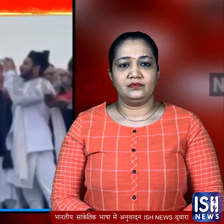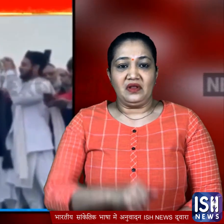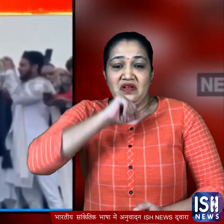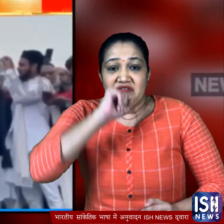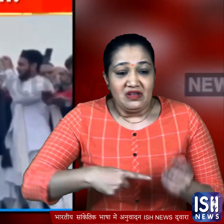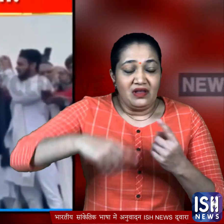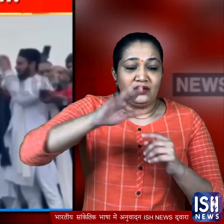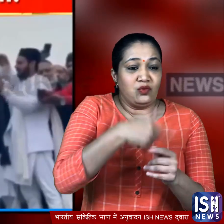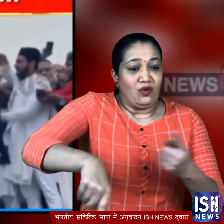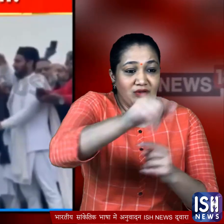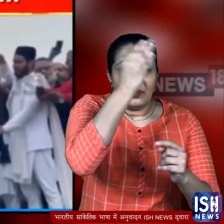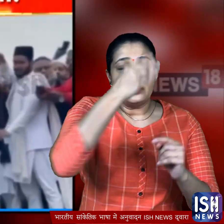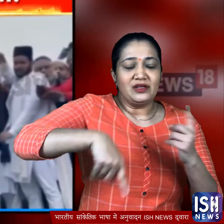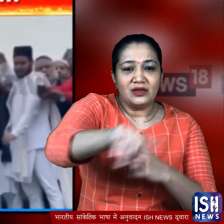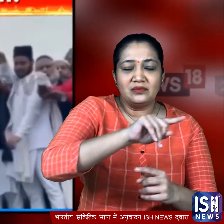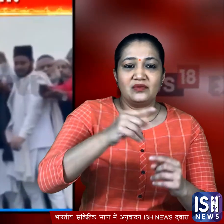ये नौजवान